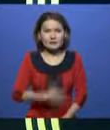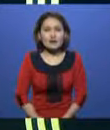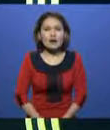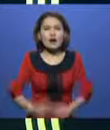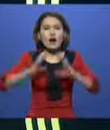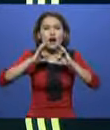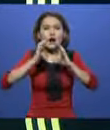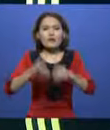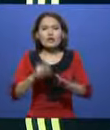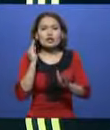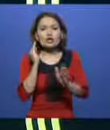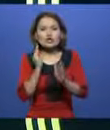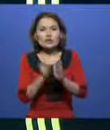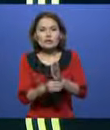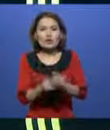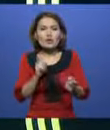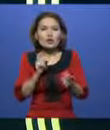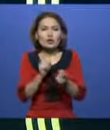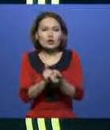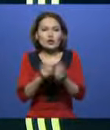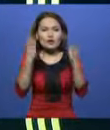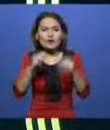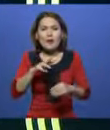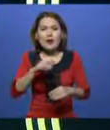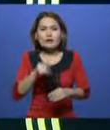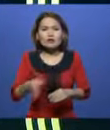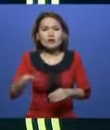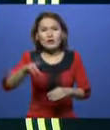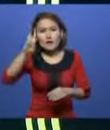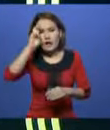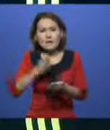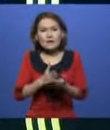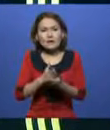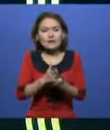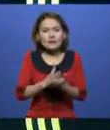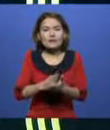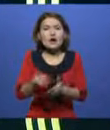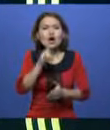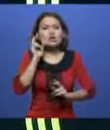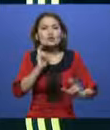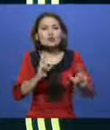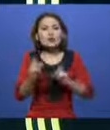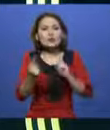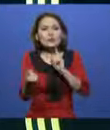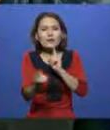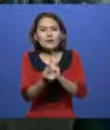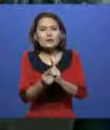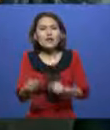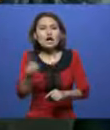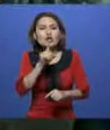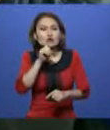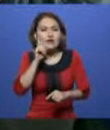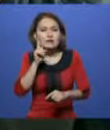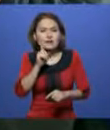Халықаралық жемқорлықпен күрес күні Маңғыстау облысындағы мемлекеттік қызмет істері департаментінің қызметкерлері студенттермен кездесті. Жастарға жаңа құрылған